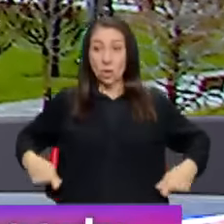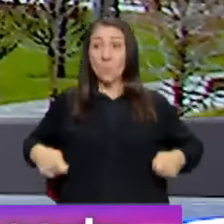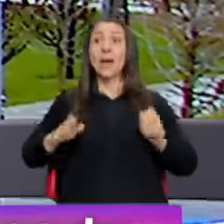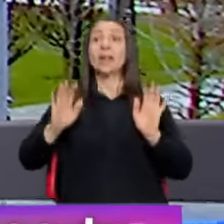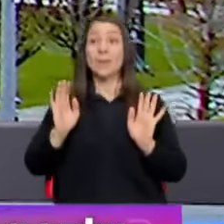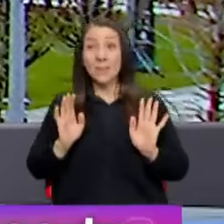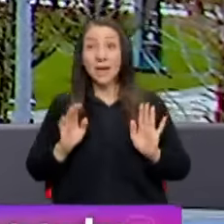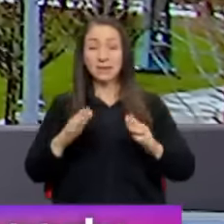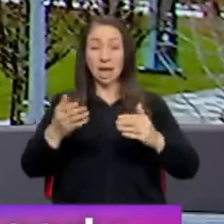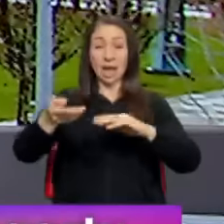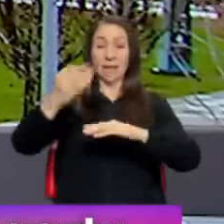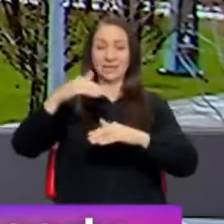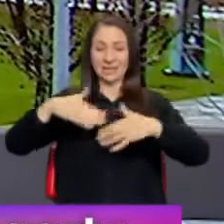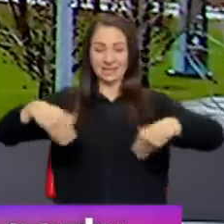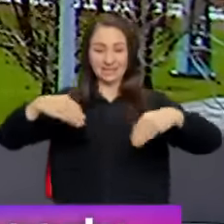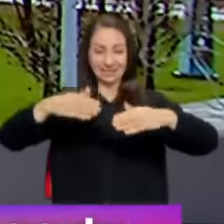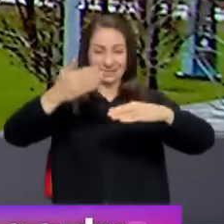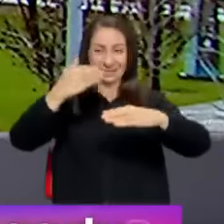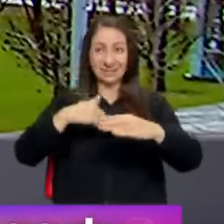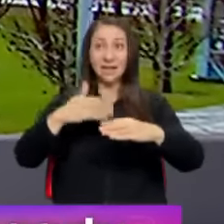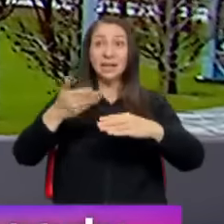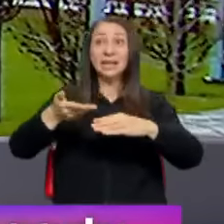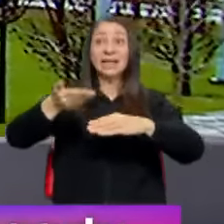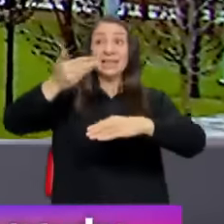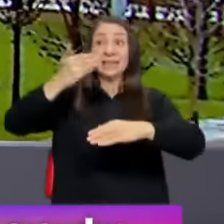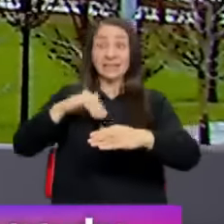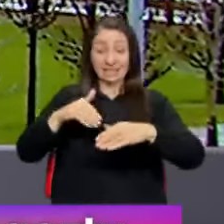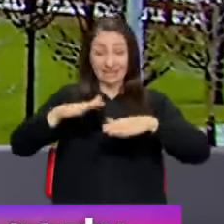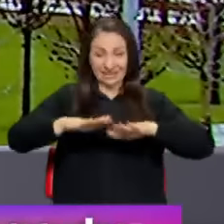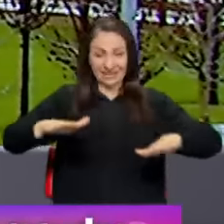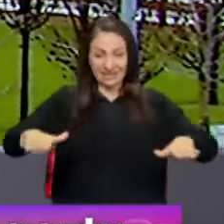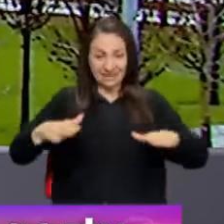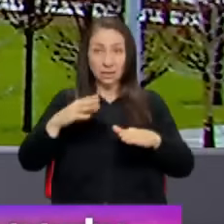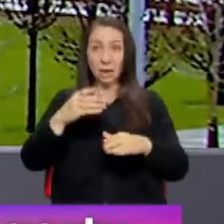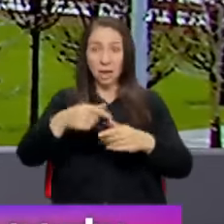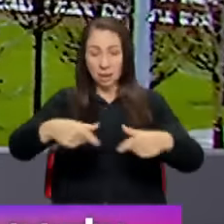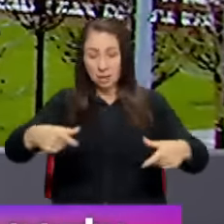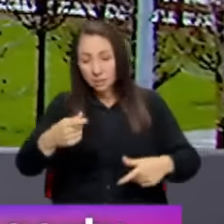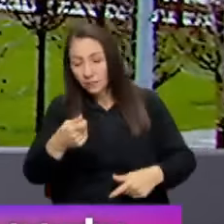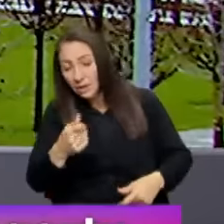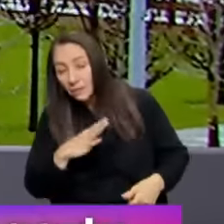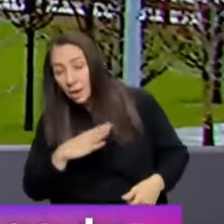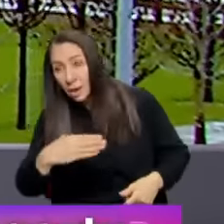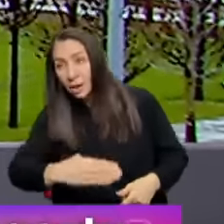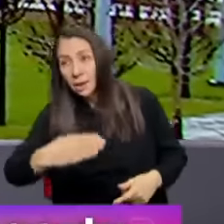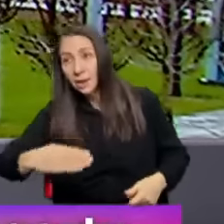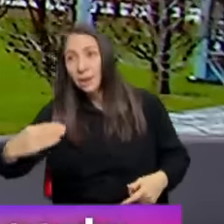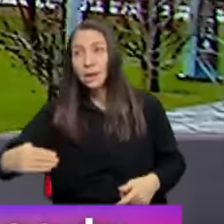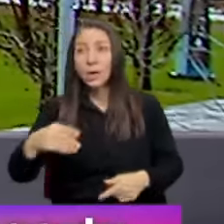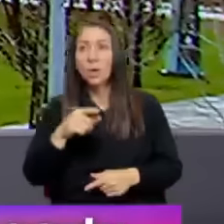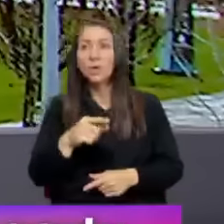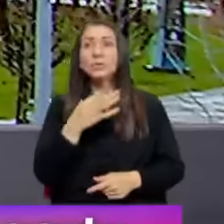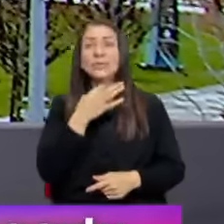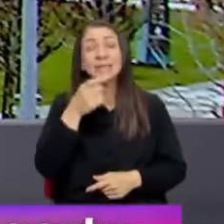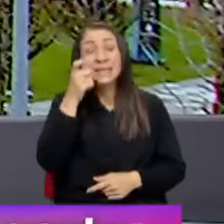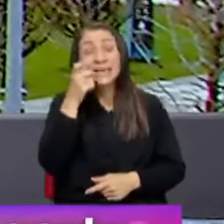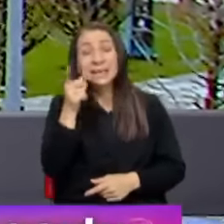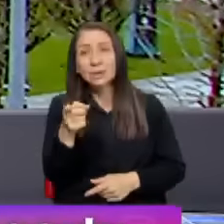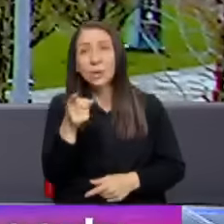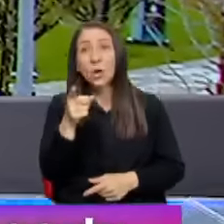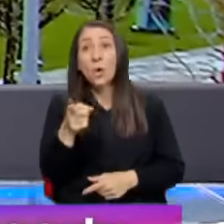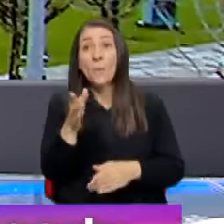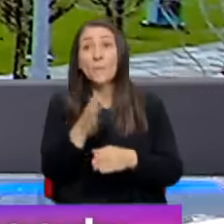ama tezgahın arkasına geçti. Tezgahın arkasına geçtiğinde önünde etiketler vardı. Oradaki etiketlere lütfen dikkat edin.